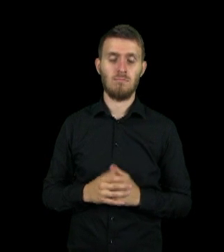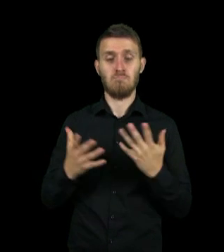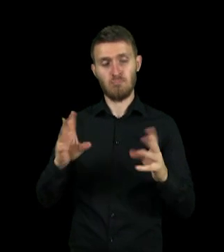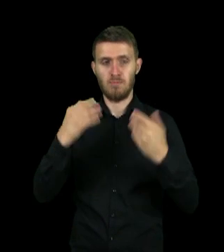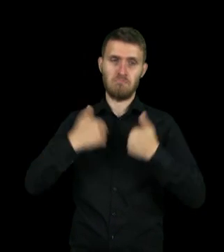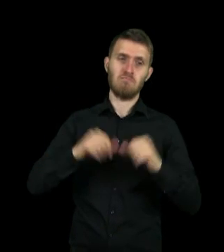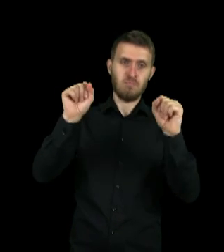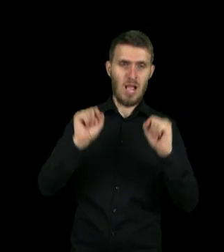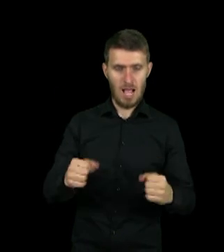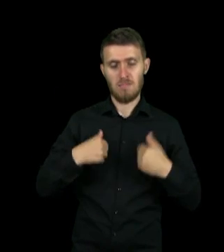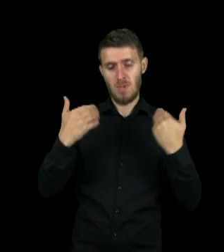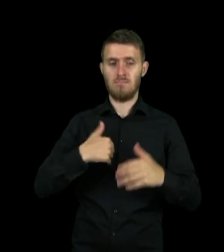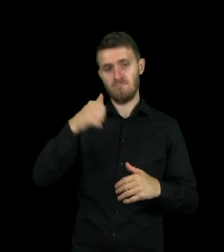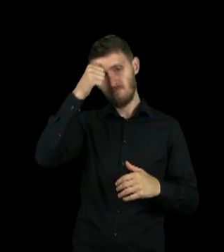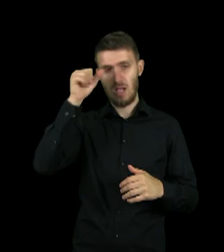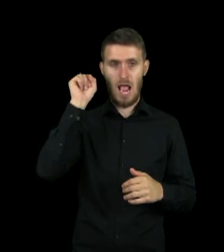MasterCard